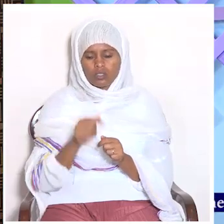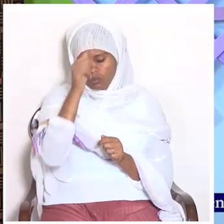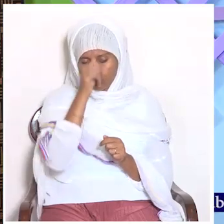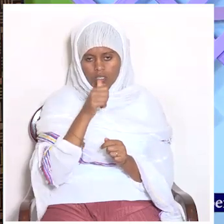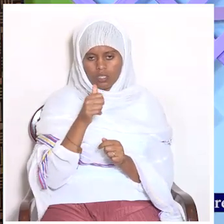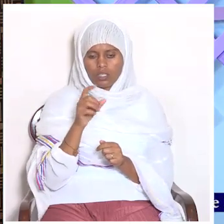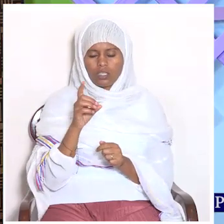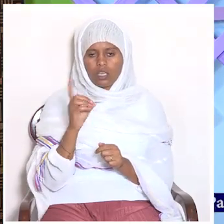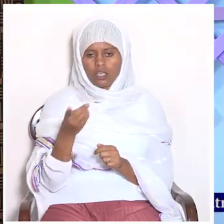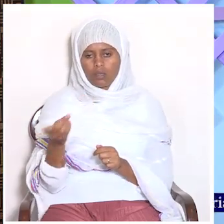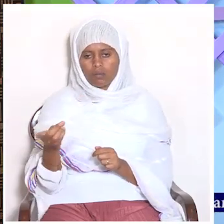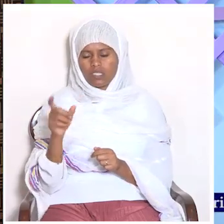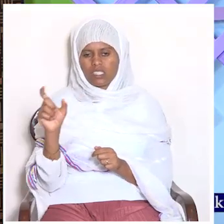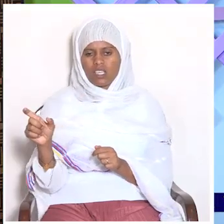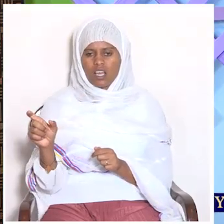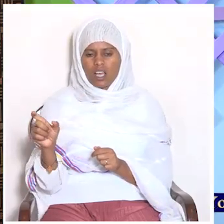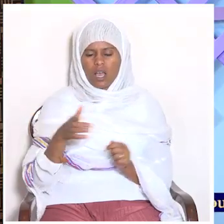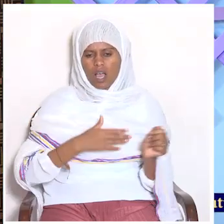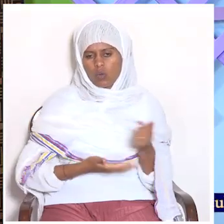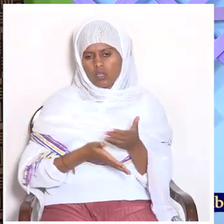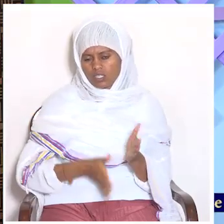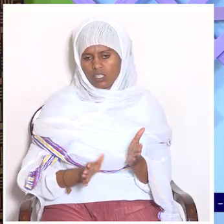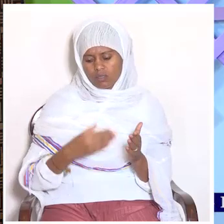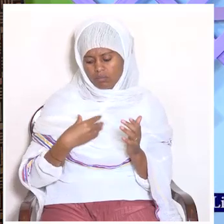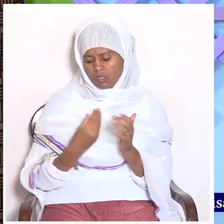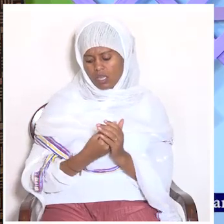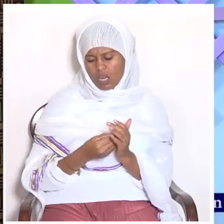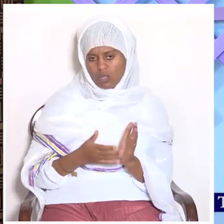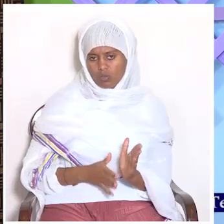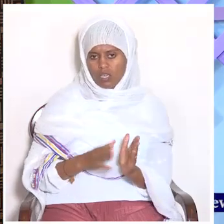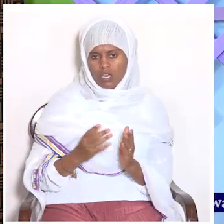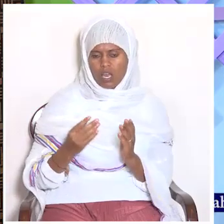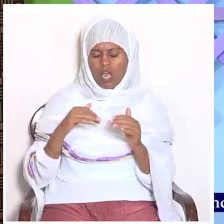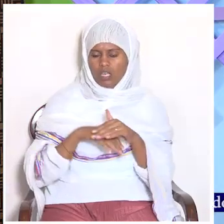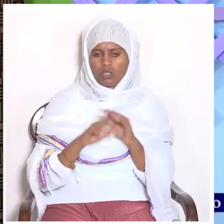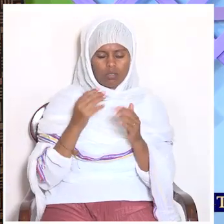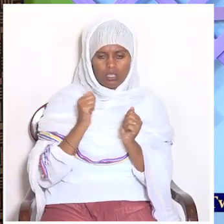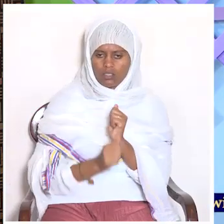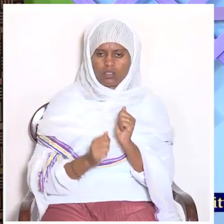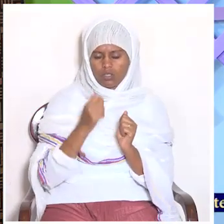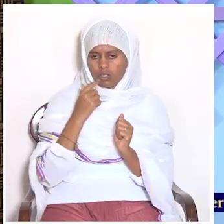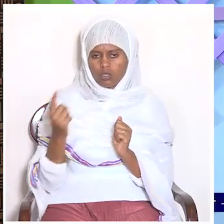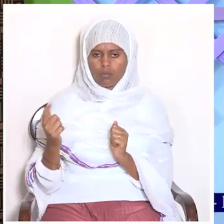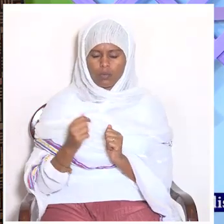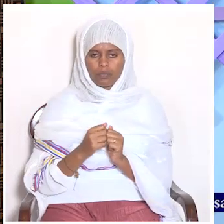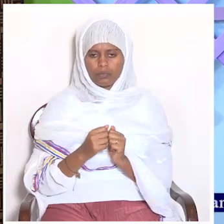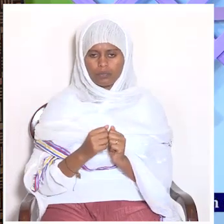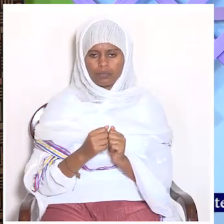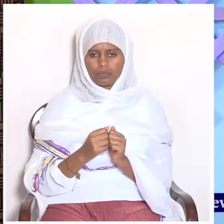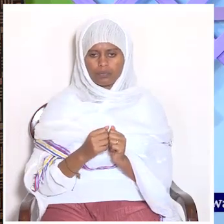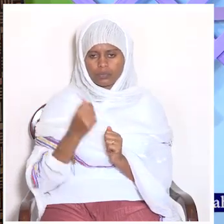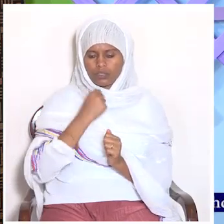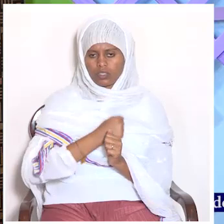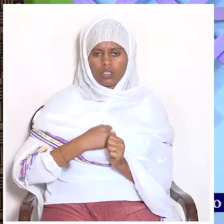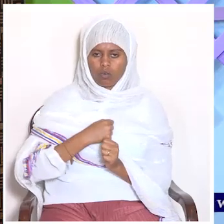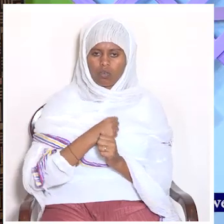እውን ኣቦና እያጨም ንስኻ ምኻን ስለ ዝኾንካ ምሳና ምስ ወላዳት ኣይግባኣካን ይብዙ ኢሎም ከልከልዎ